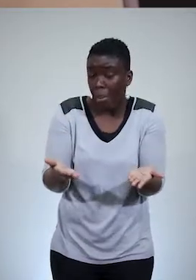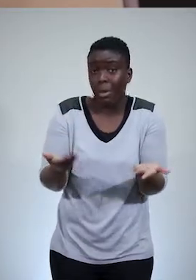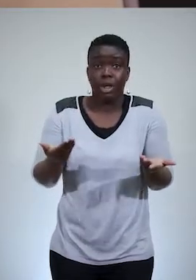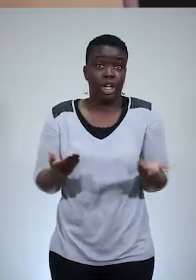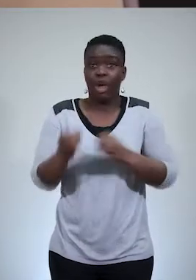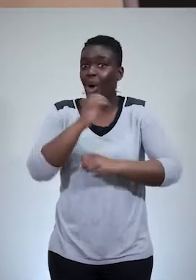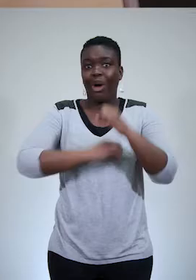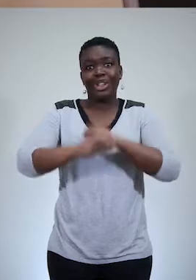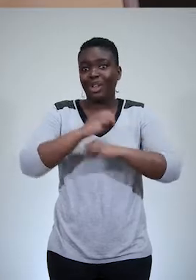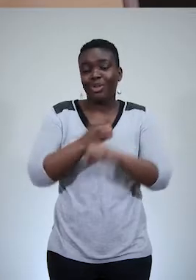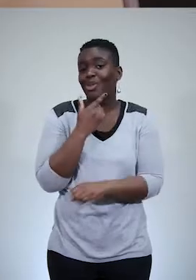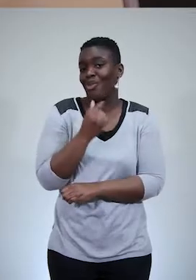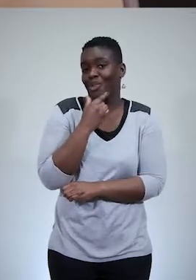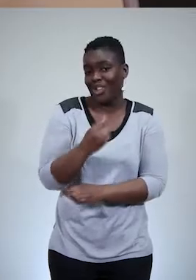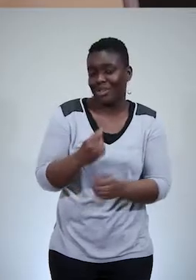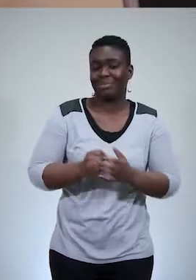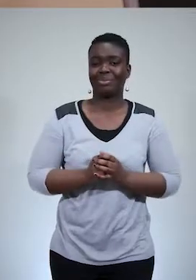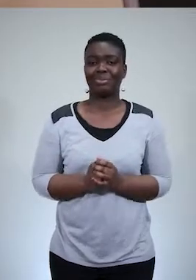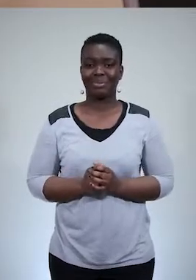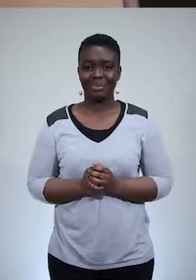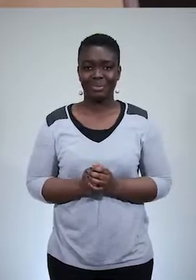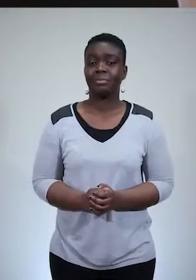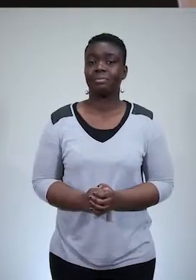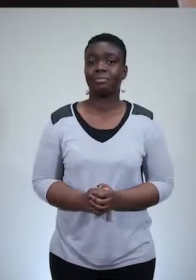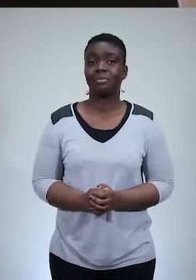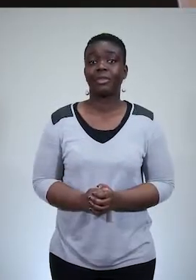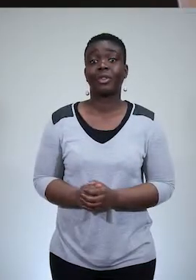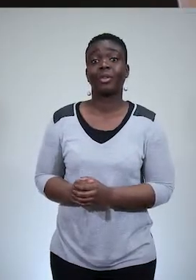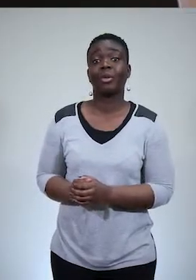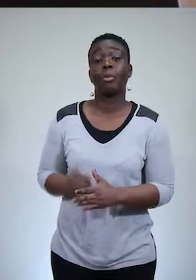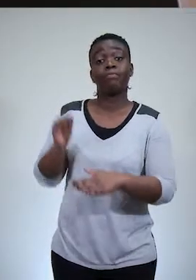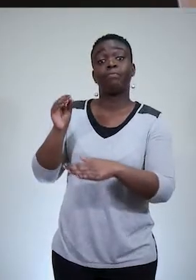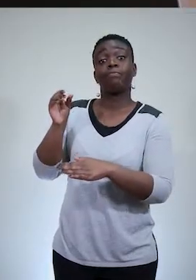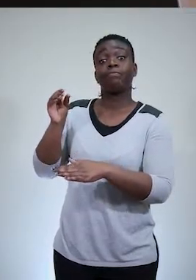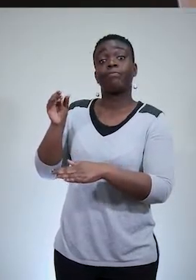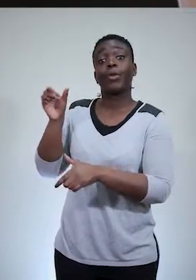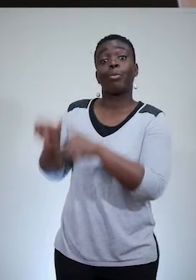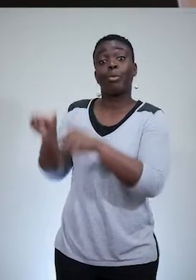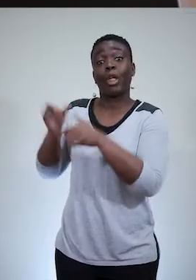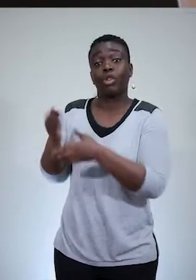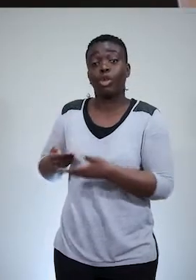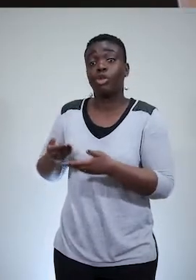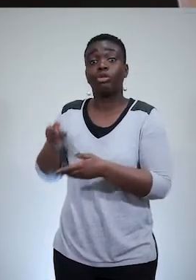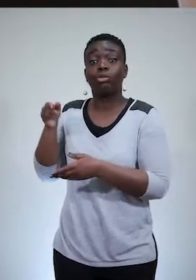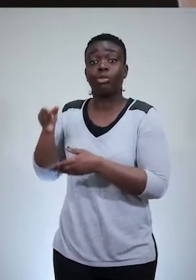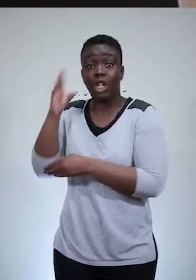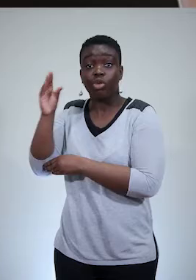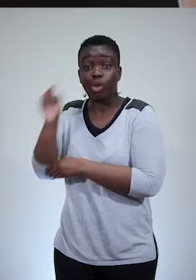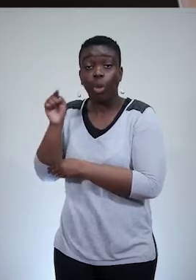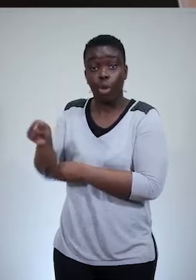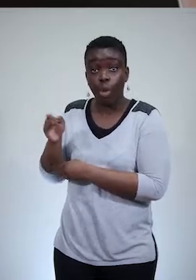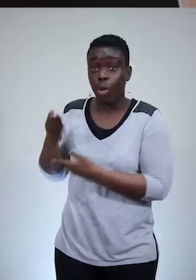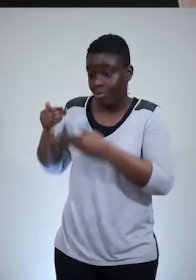suite qu'elle avait un problème de vision. En fait, c'est sa tutrice chez ADP qui nous en a